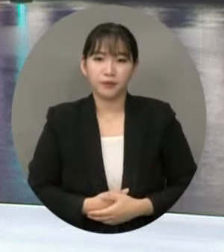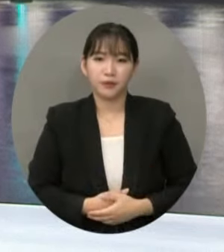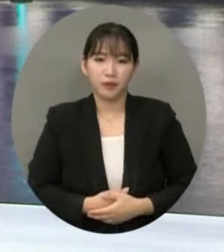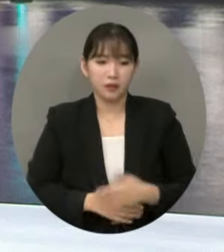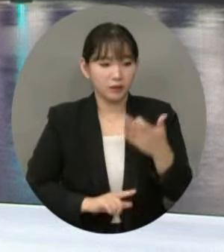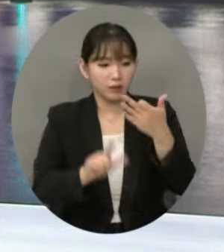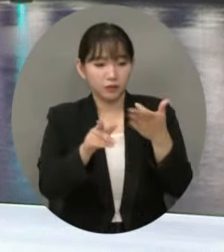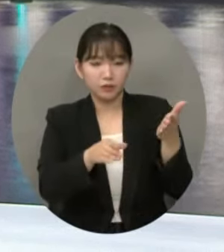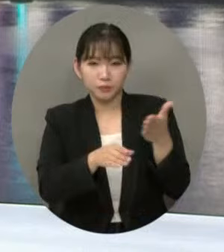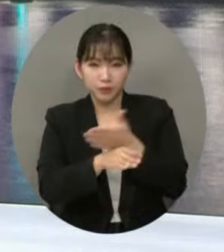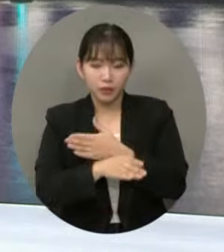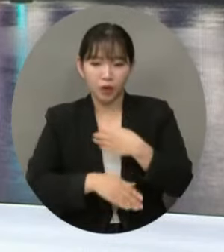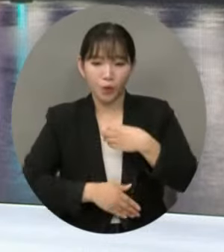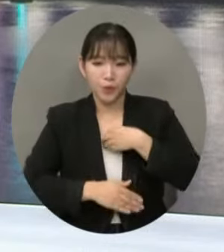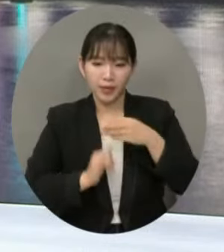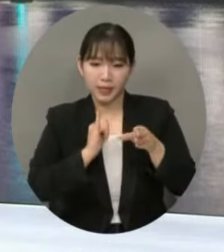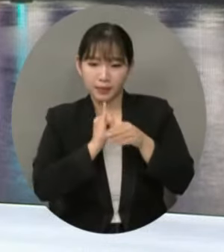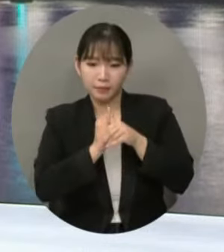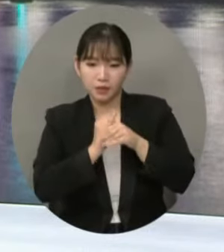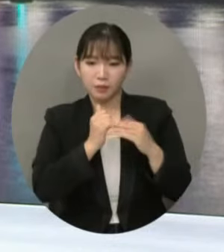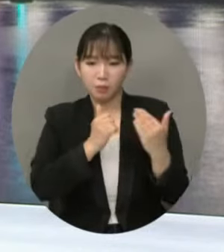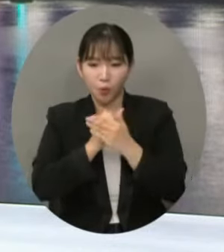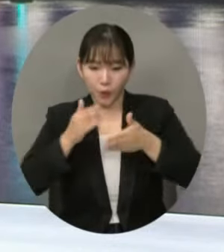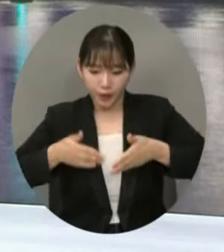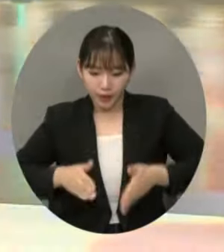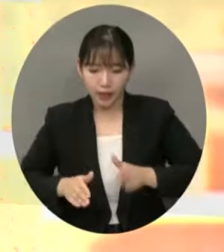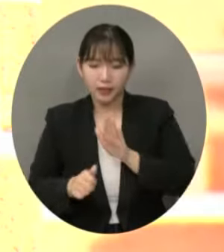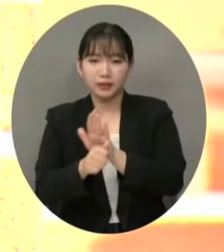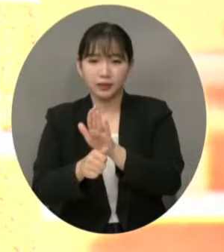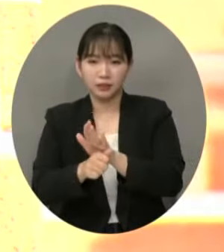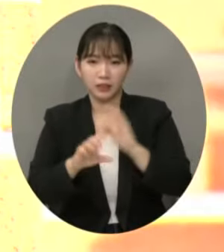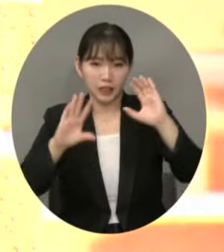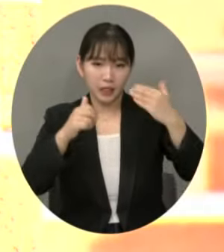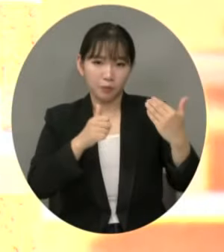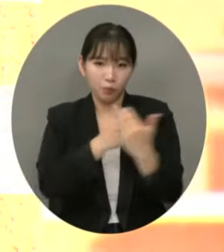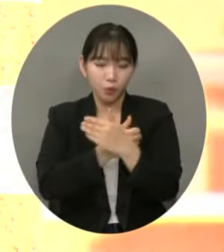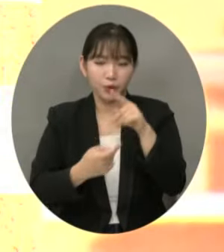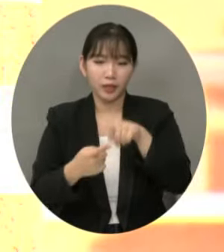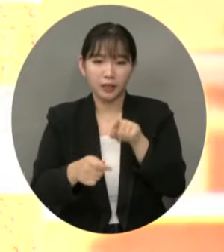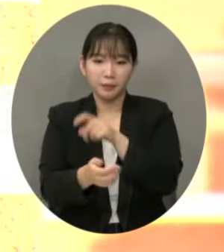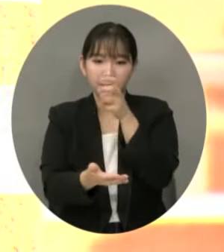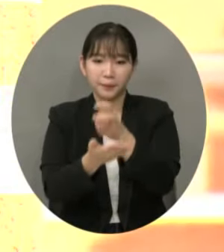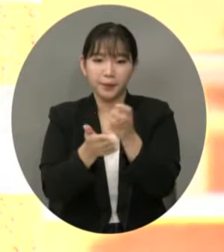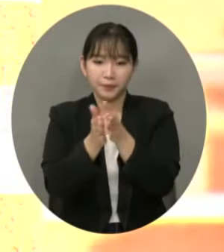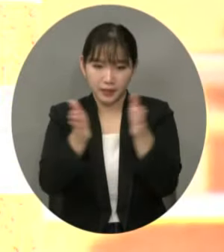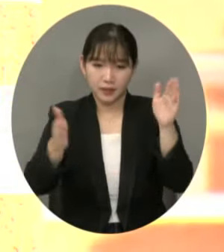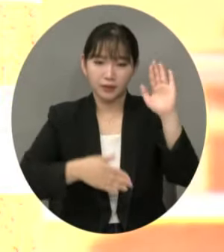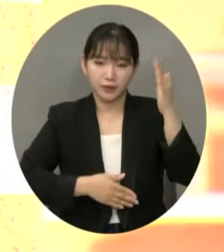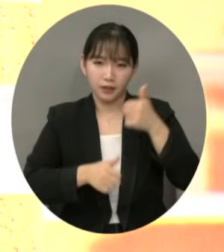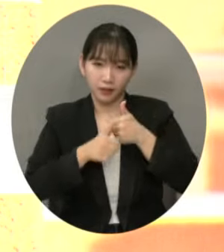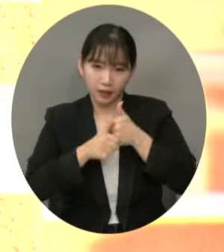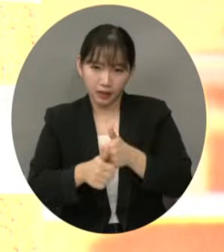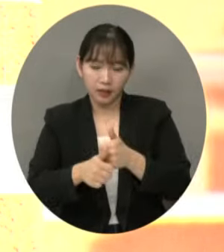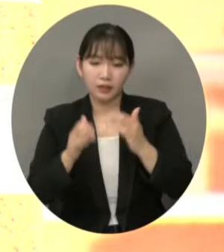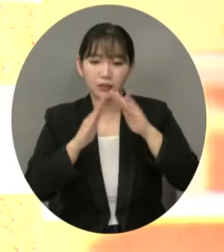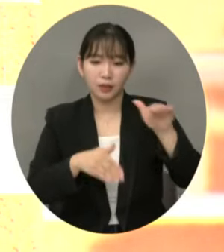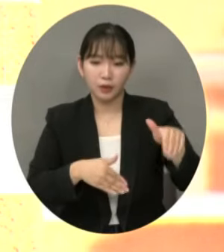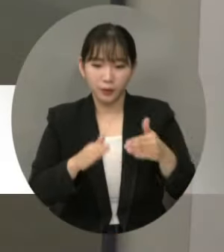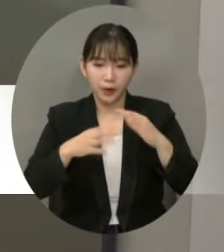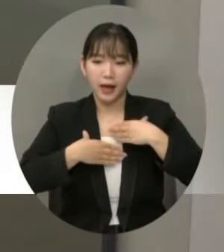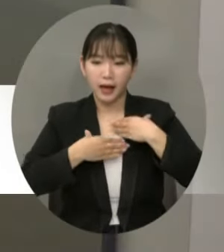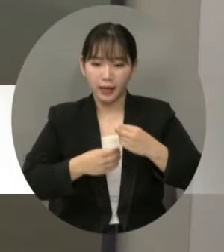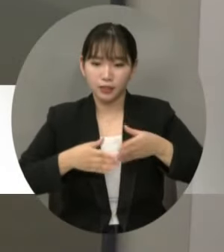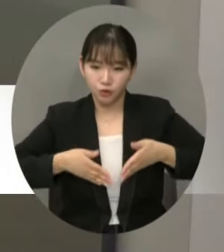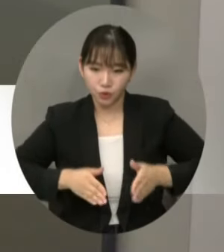오는 19일부터 위기 임신 보호 출산 지원과 아동 보호에 관한 특별법이 시행됨에 따라 전라남도가